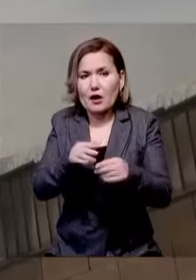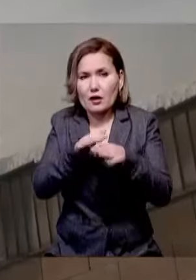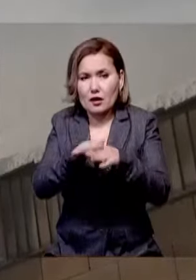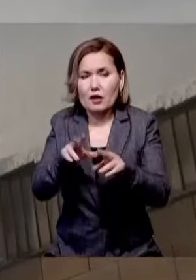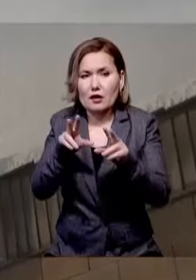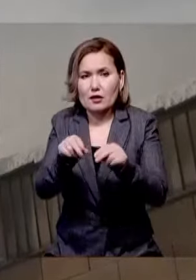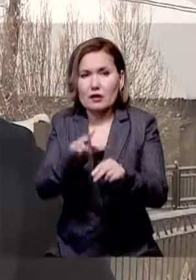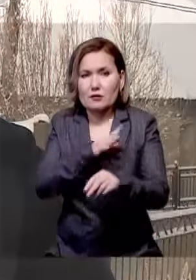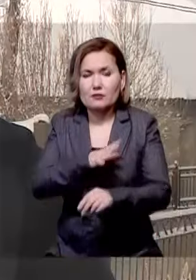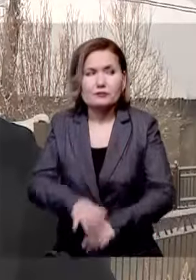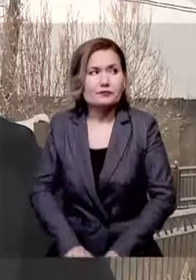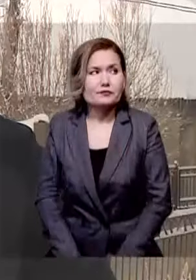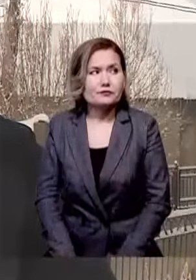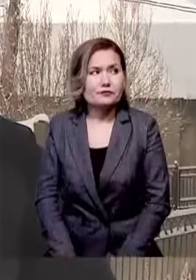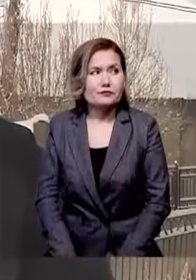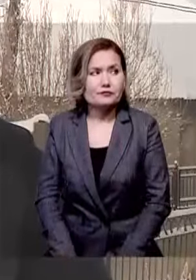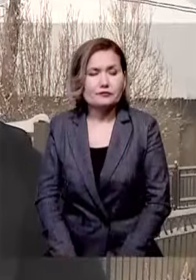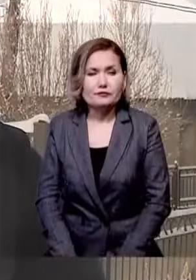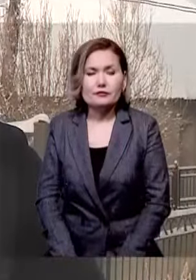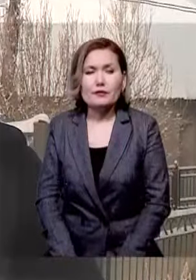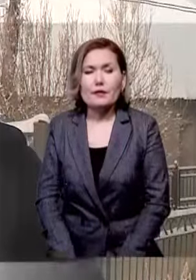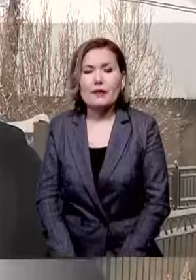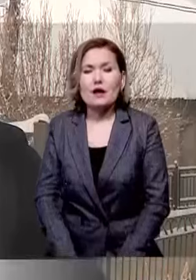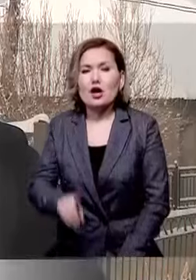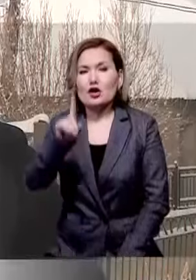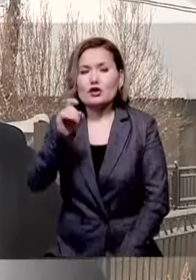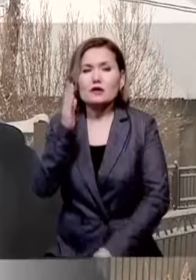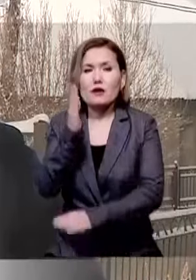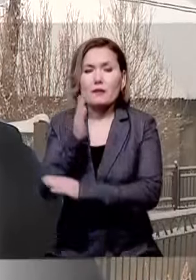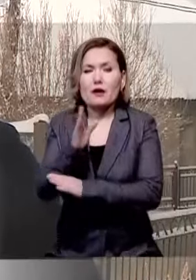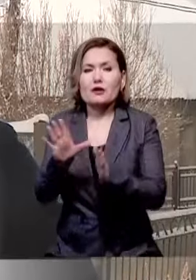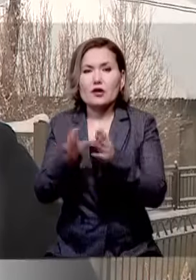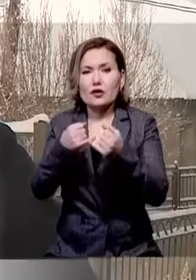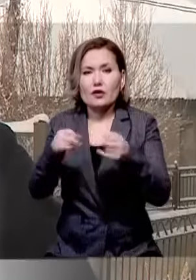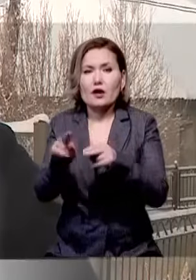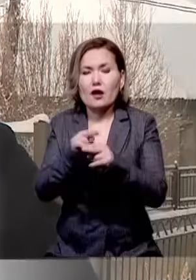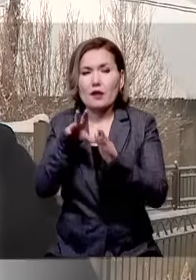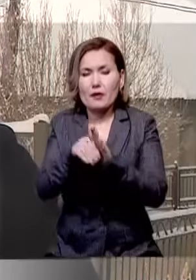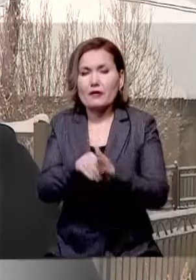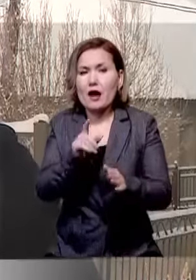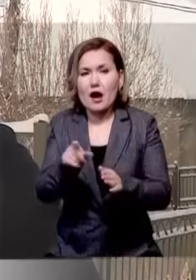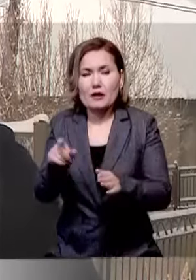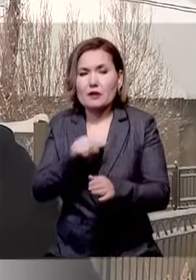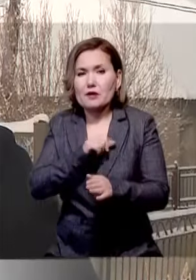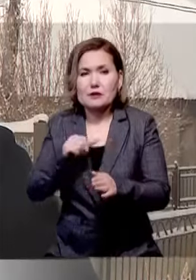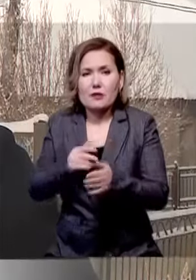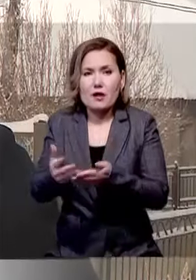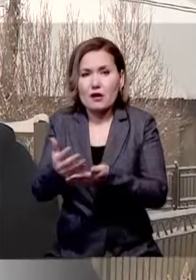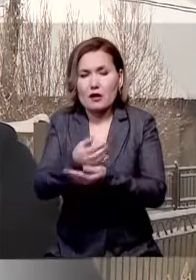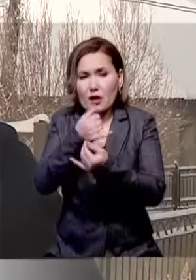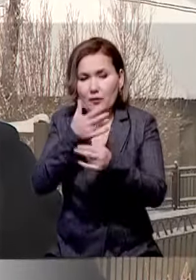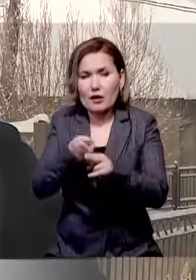боп шешті. Сейчас получается 100 бағанды жөндеп орнын ауыстыру керек. Тұрғындардың қалтасы көтермейтін болған соң жергілікті